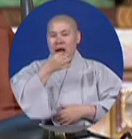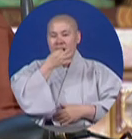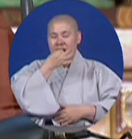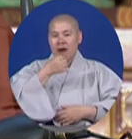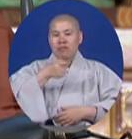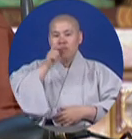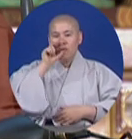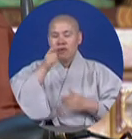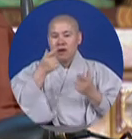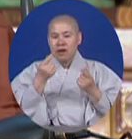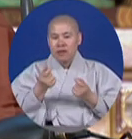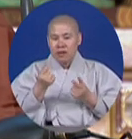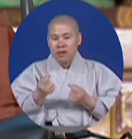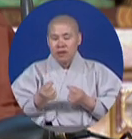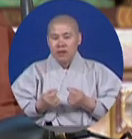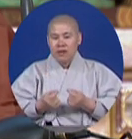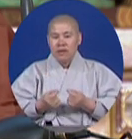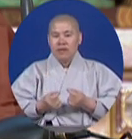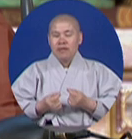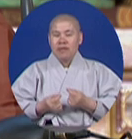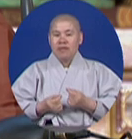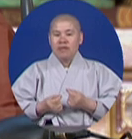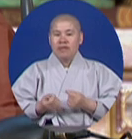물이다. 근데 이